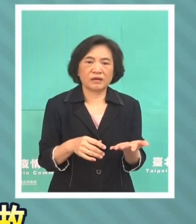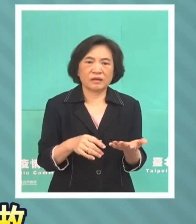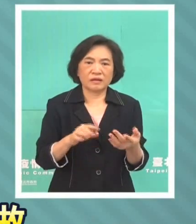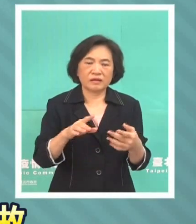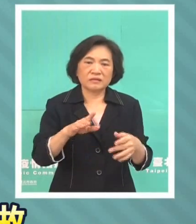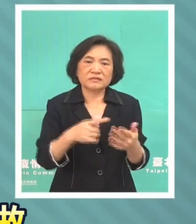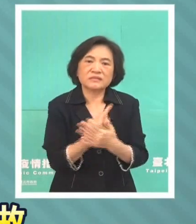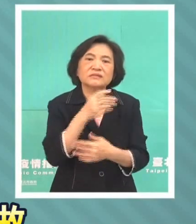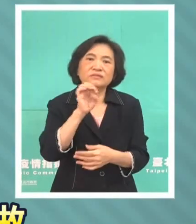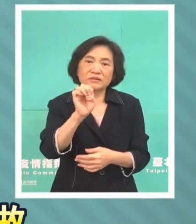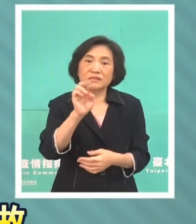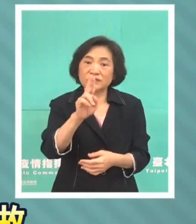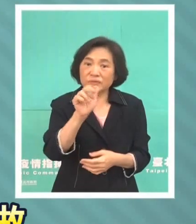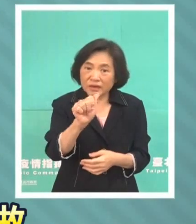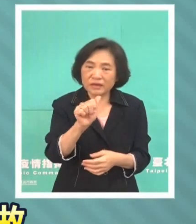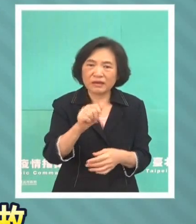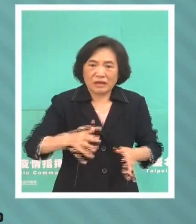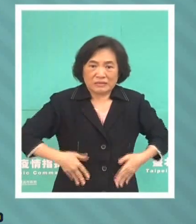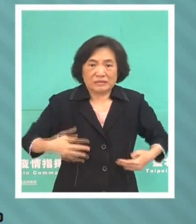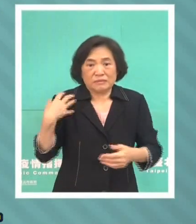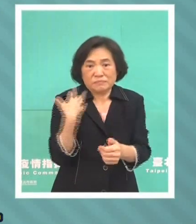EUA 在市场上做。